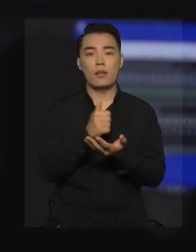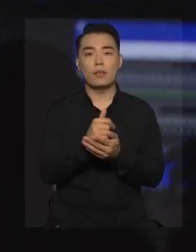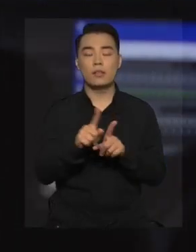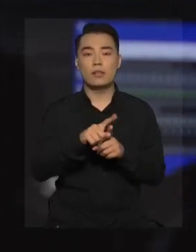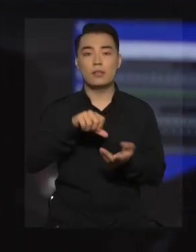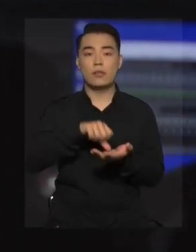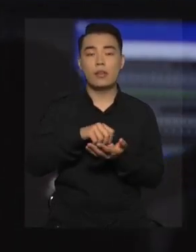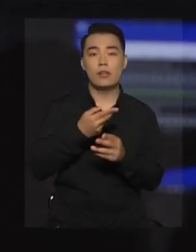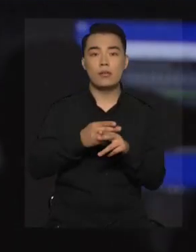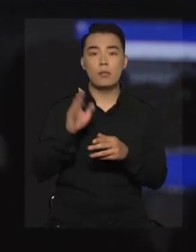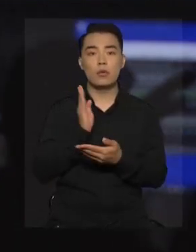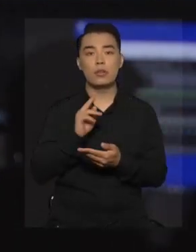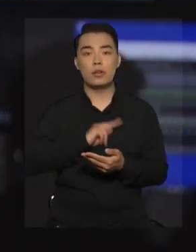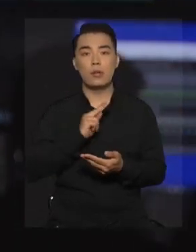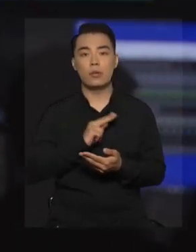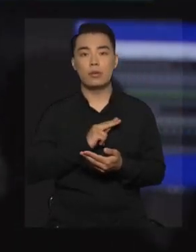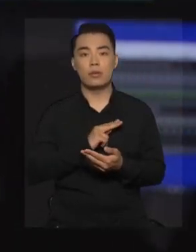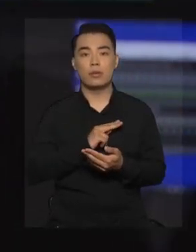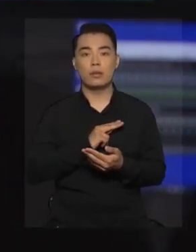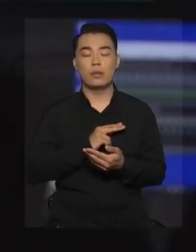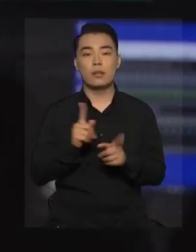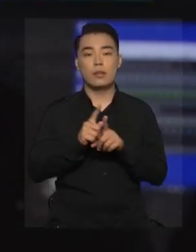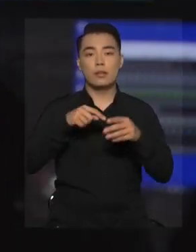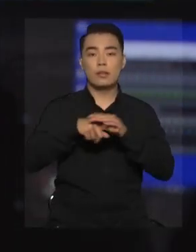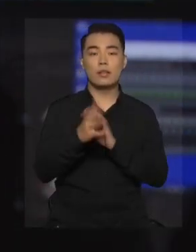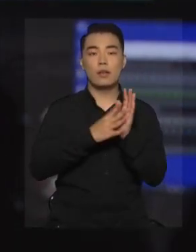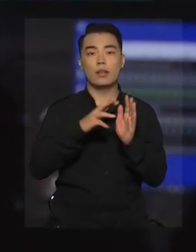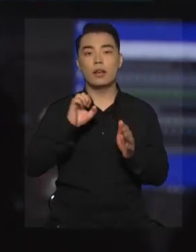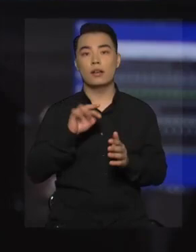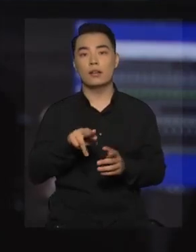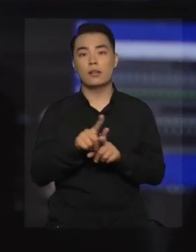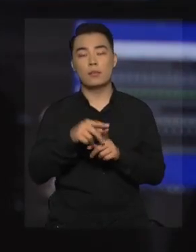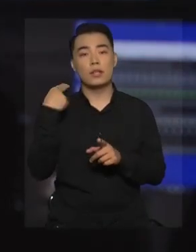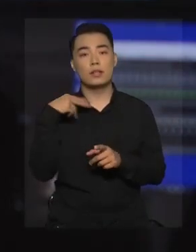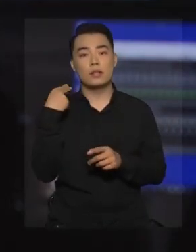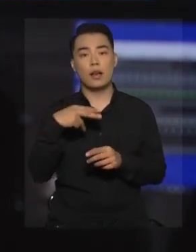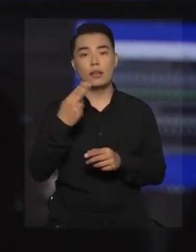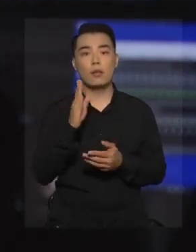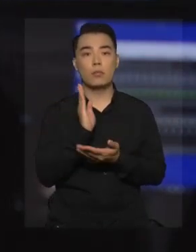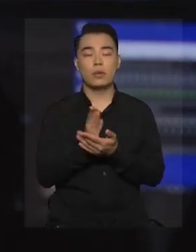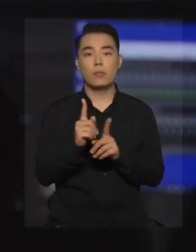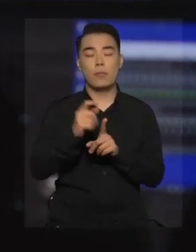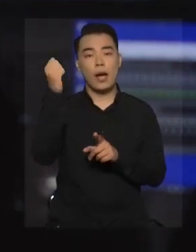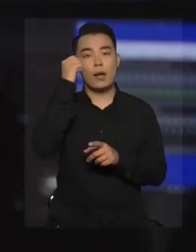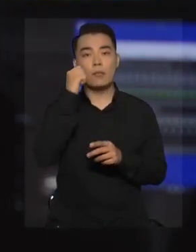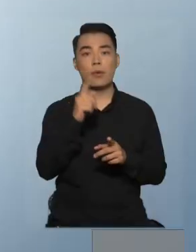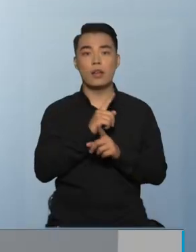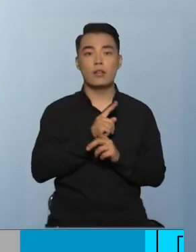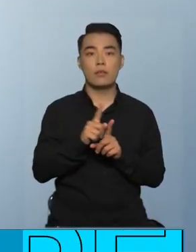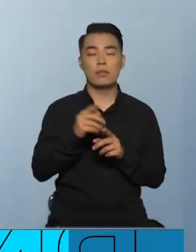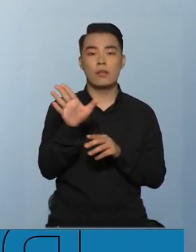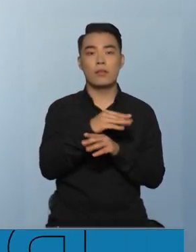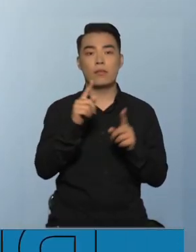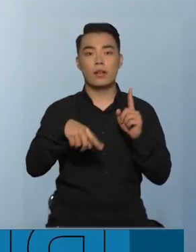силами проведет всеармейское совещание. А 9 мая президент в Астане почтит память погибших в Великой Отечественной